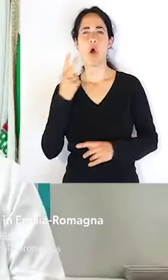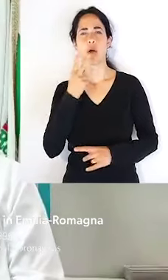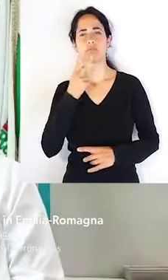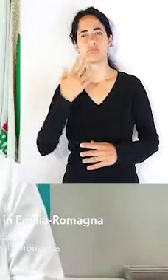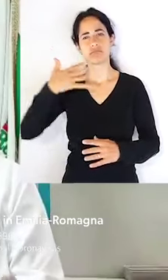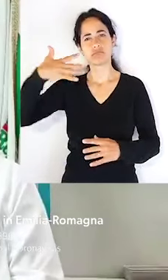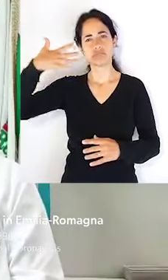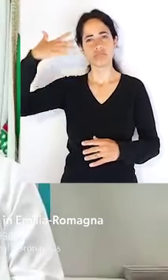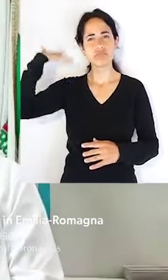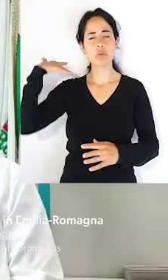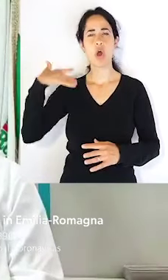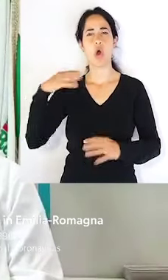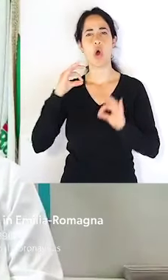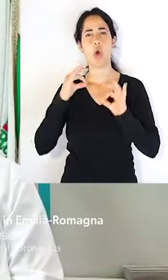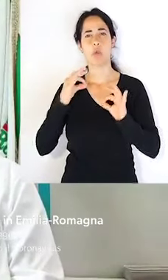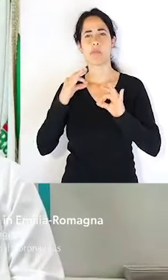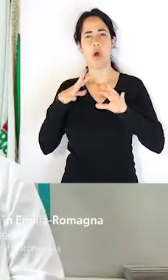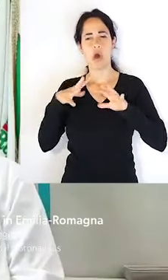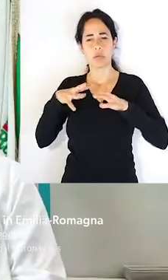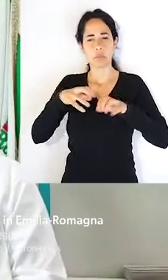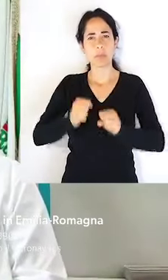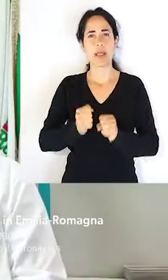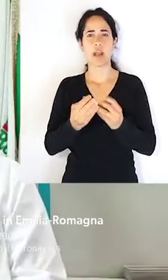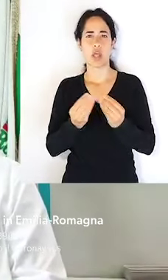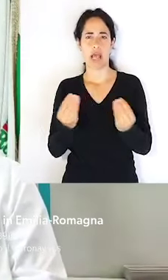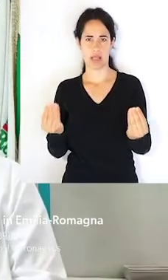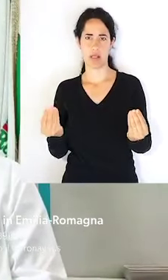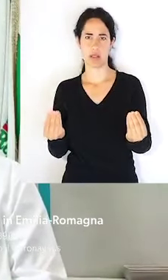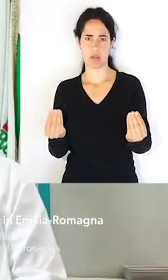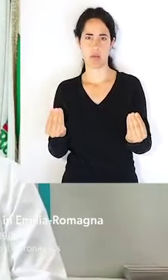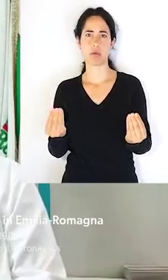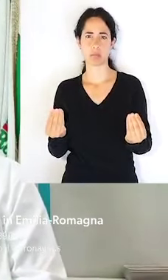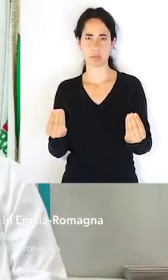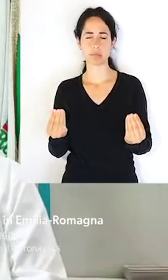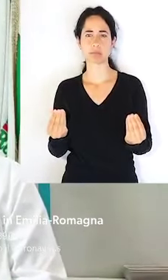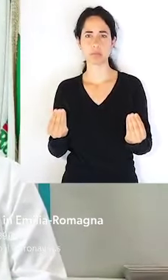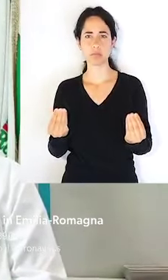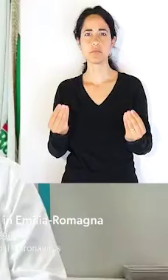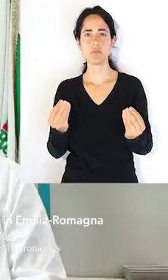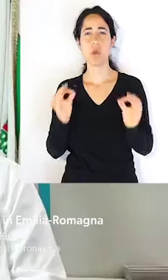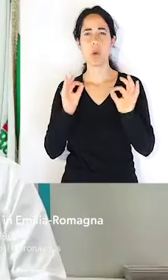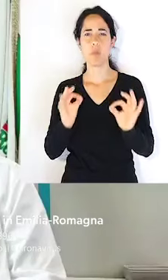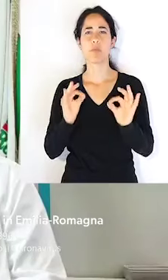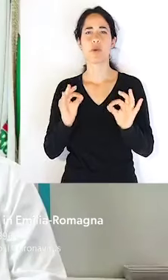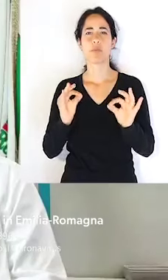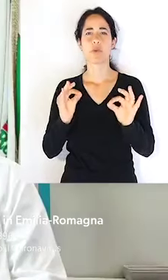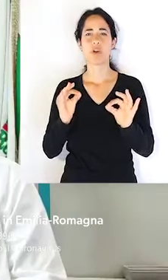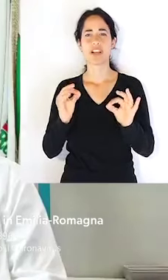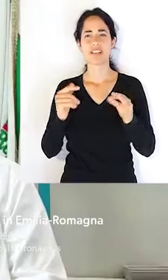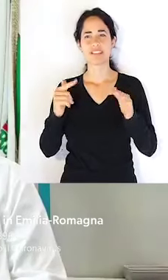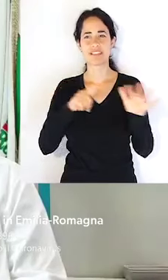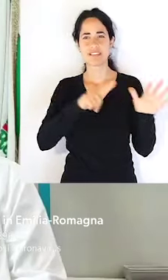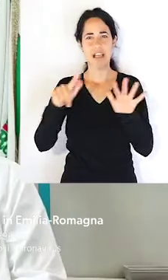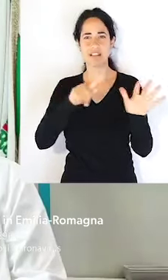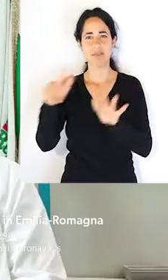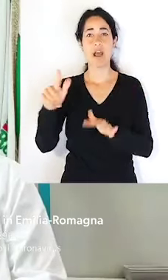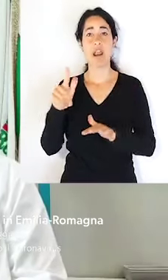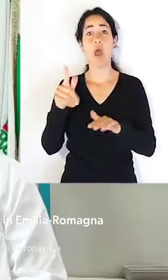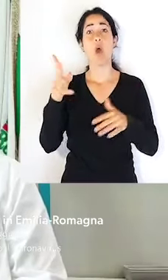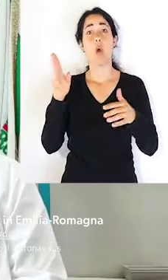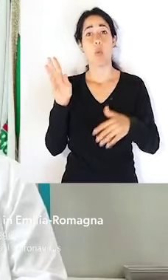passato, trascorso intensamente, devo dire, e anche drammaticamente, 14 settimane dall'inizio